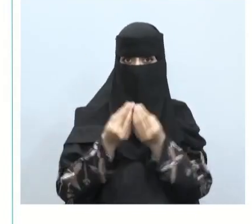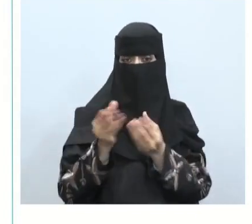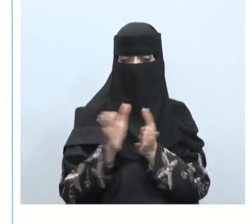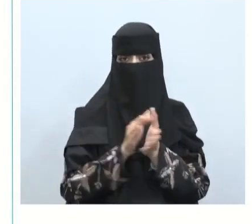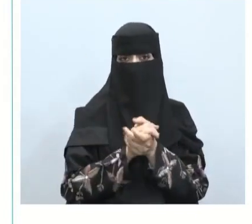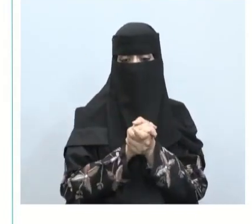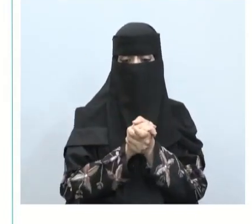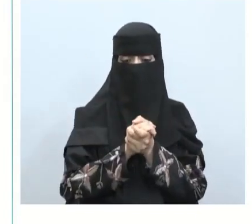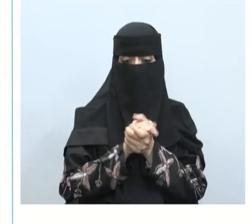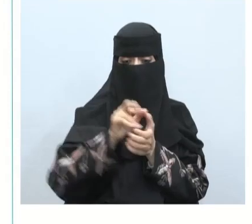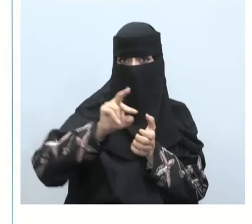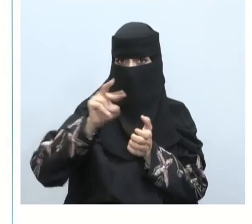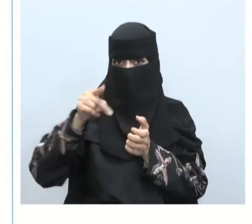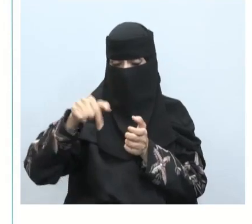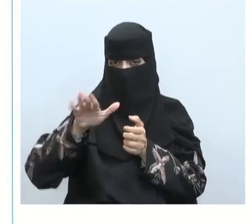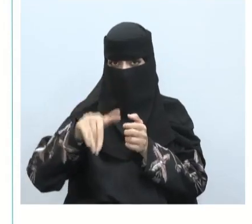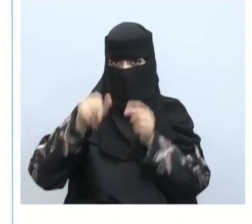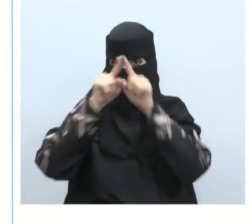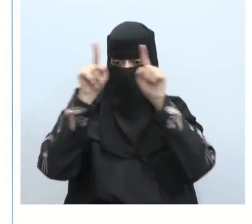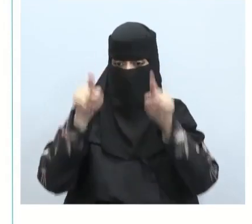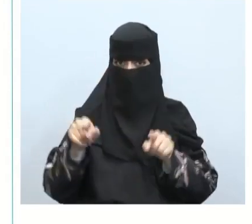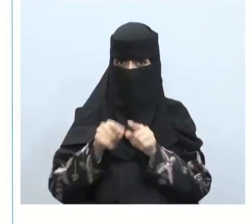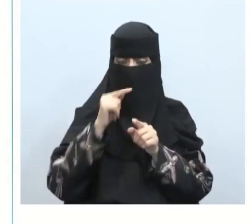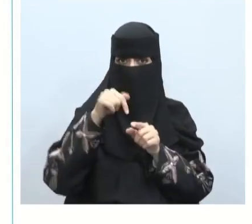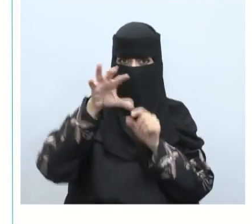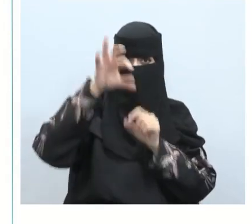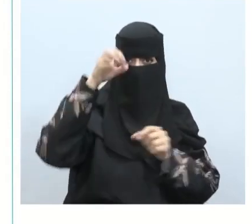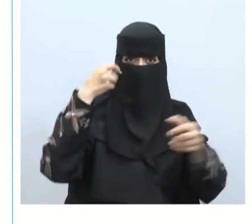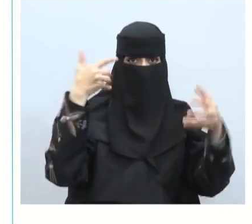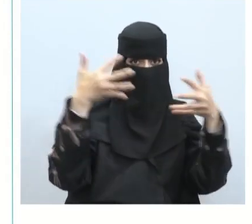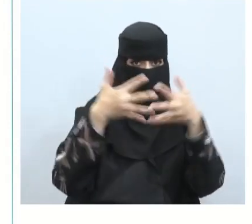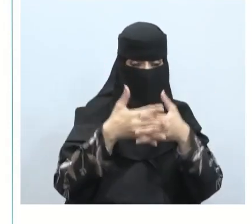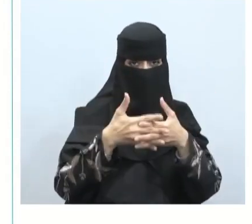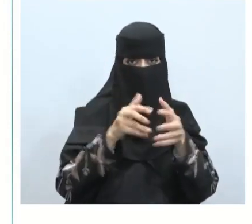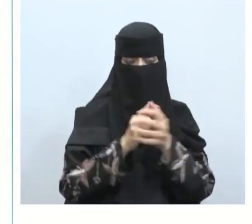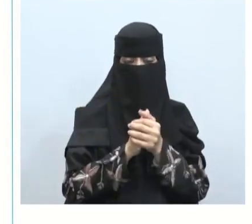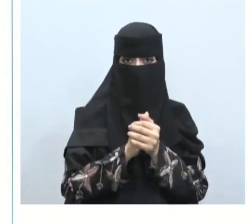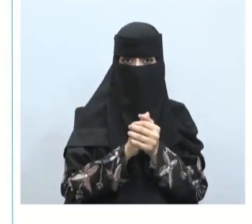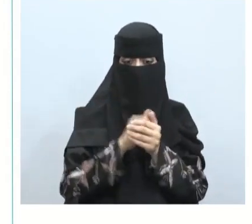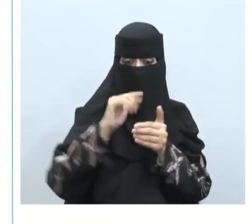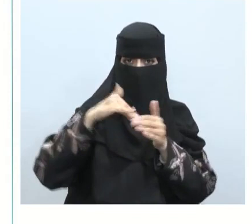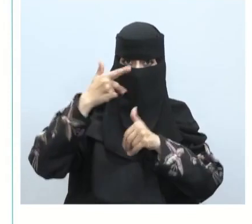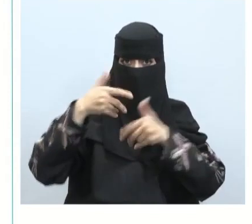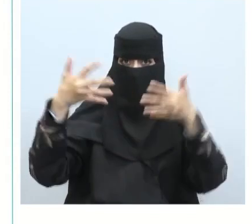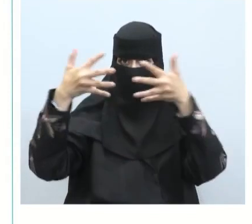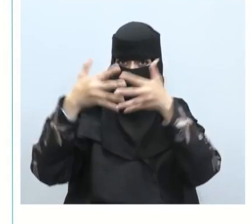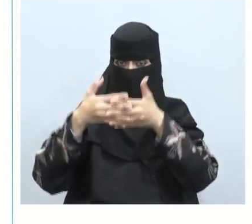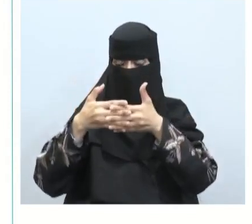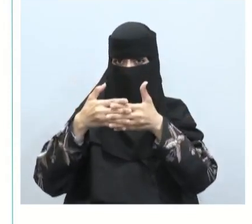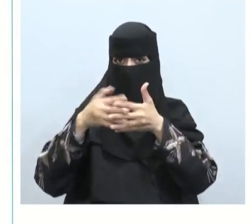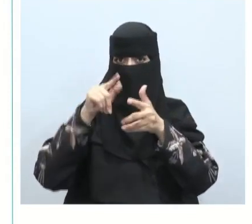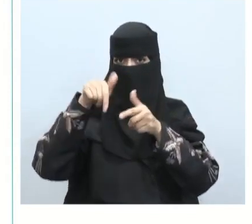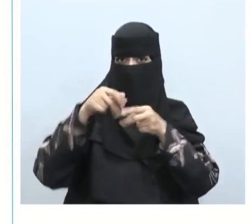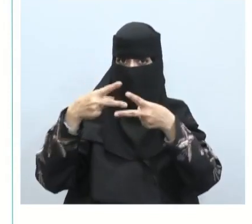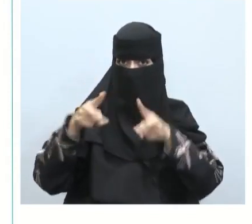ايضا انقر بالزر الايمن على الملف واختر مشاركه ثم مشاركه